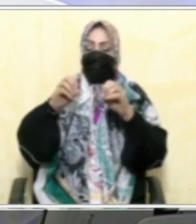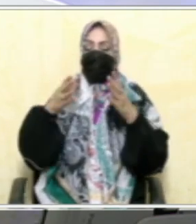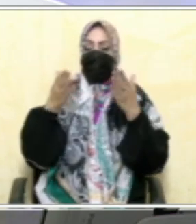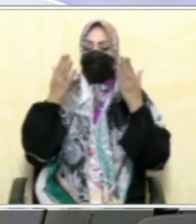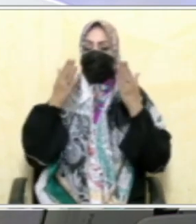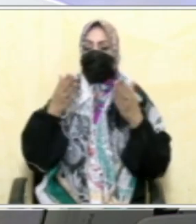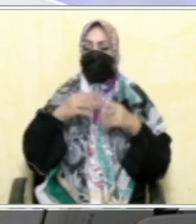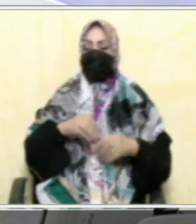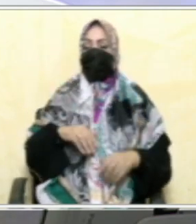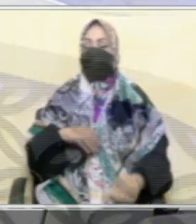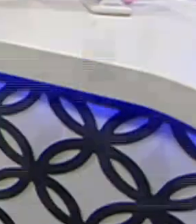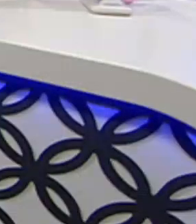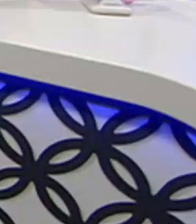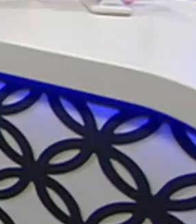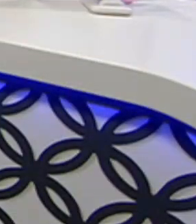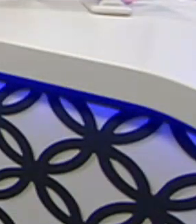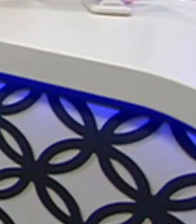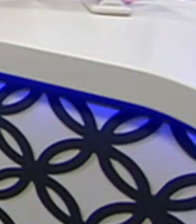فانتظرونا.